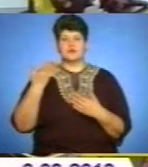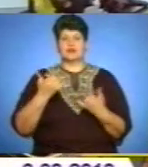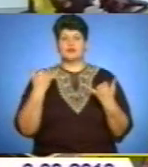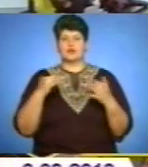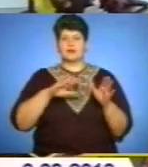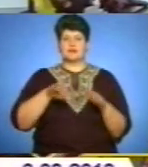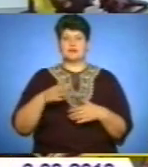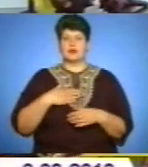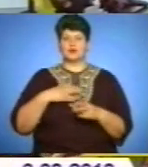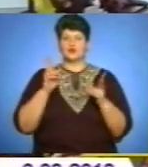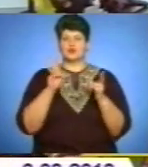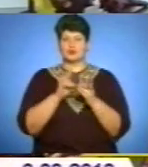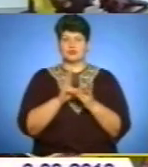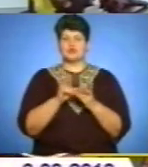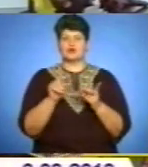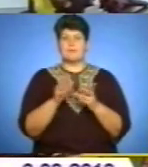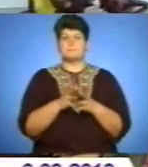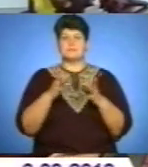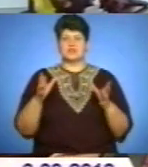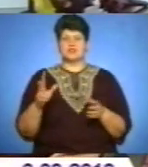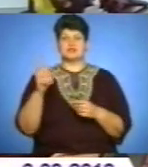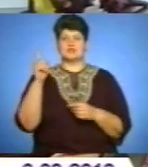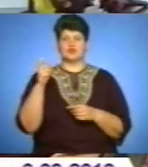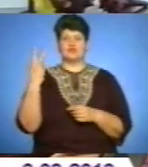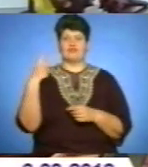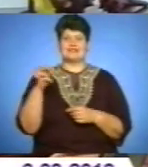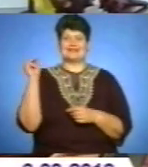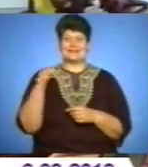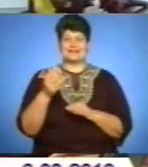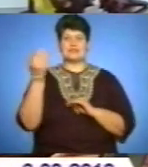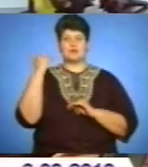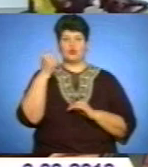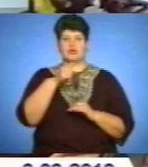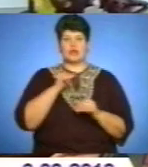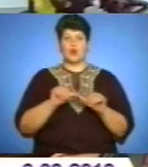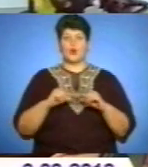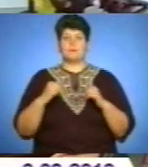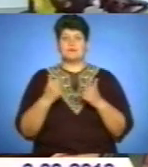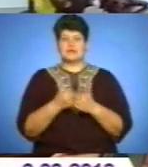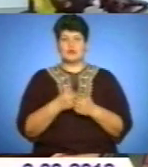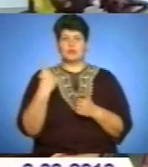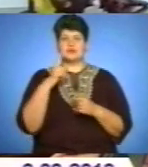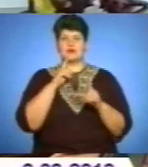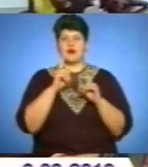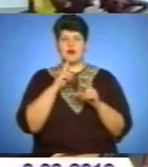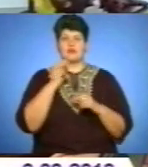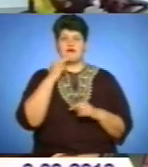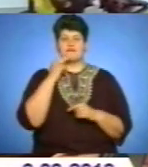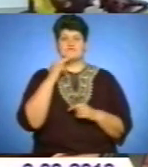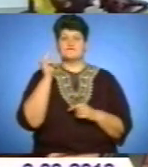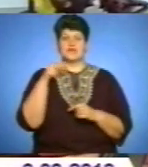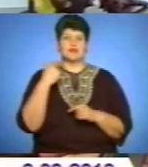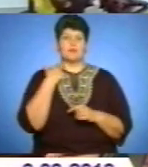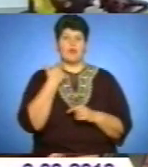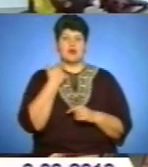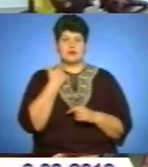нашої зустрічі, що десь більше 220 тисяч за минулий рік комісії обласна рада винна. Борги.